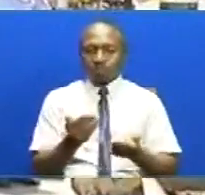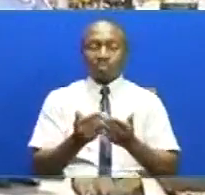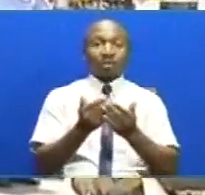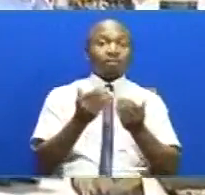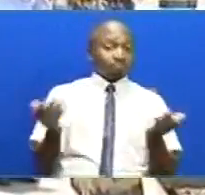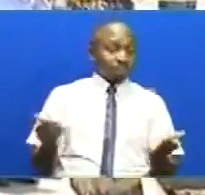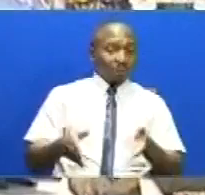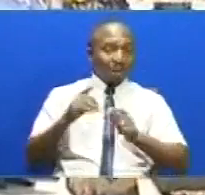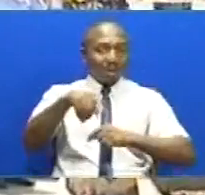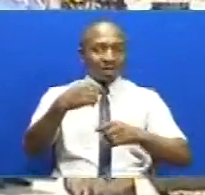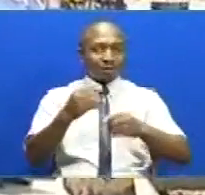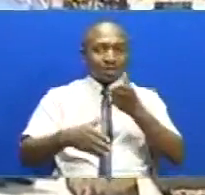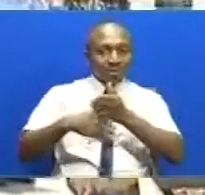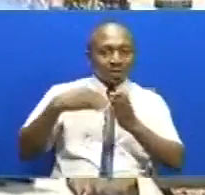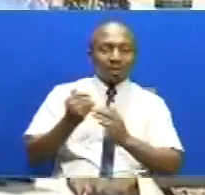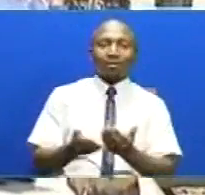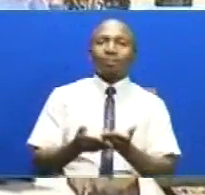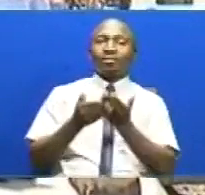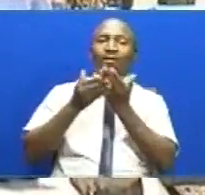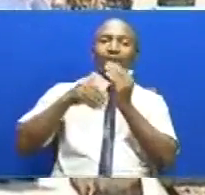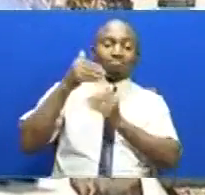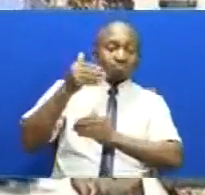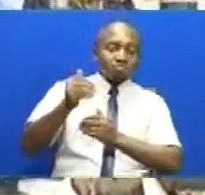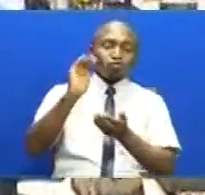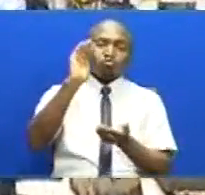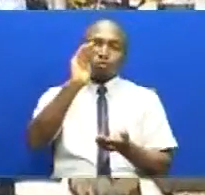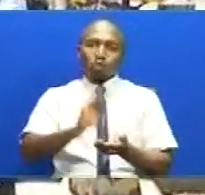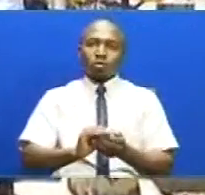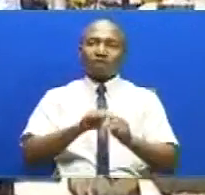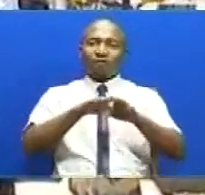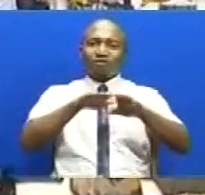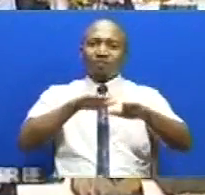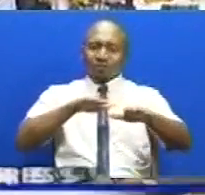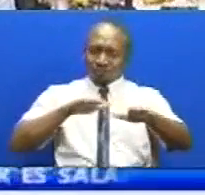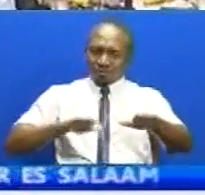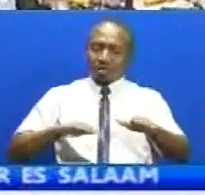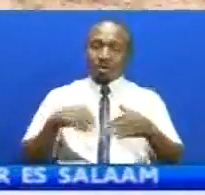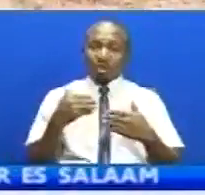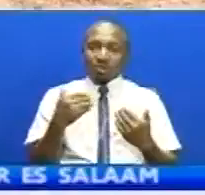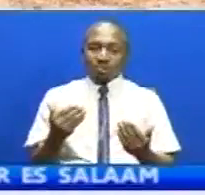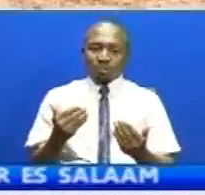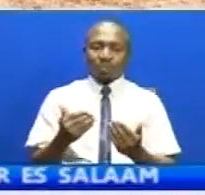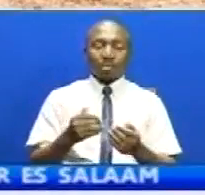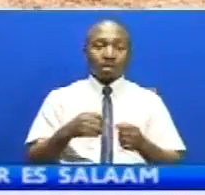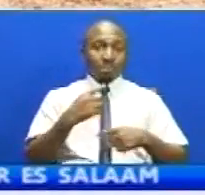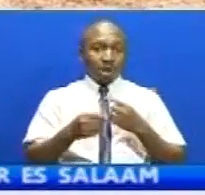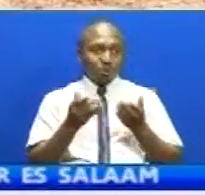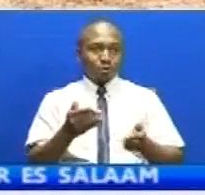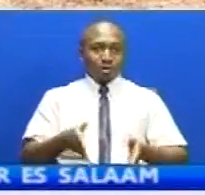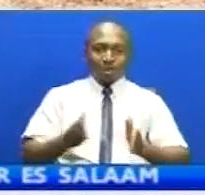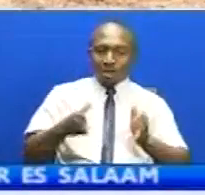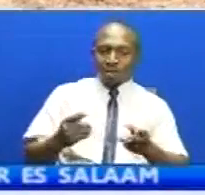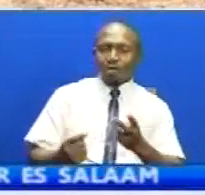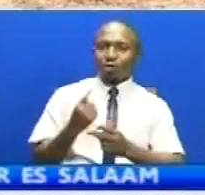barabara inayojengwa itasaidia sana katika kupunguza msongamano wa magari. Mradi huu wa barabara